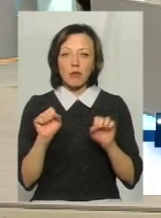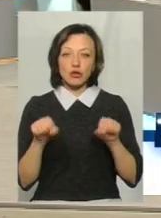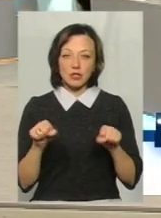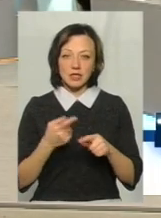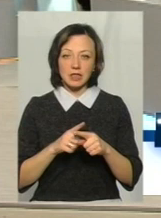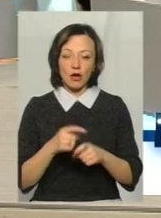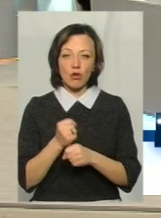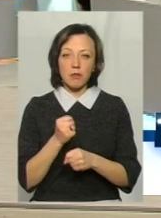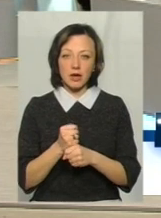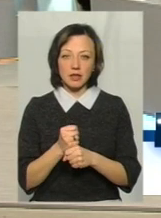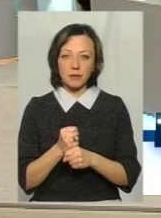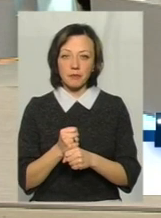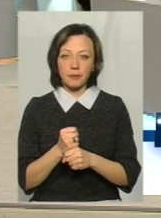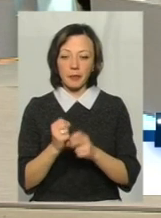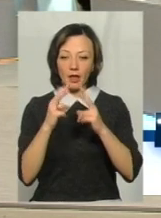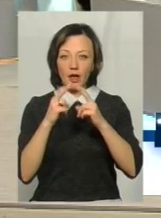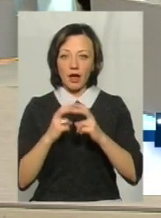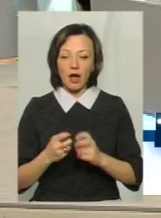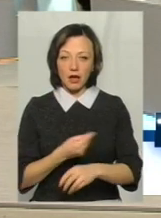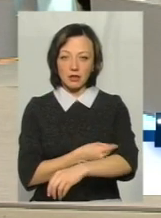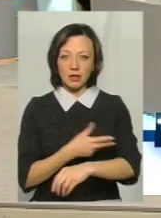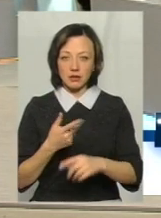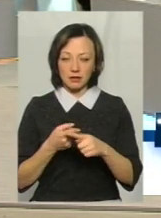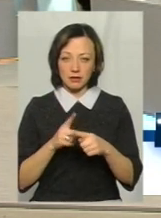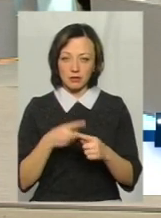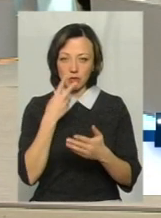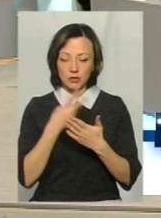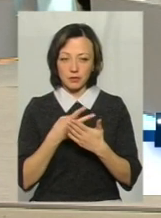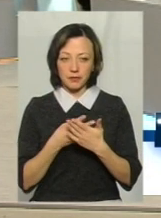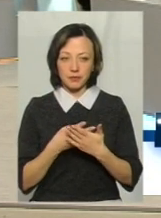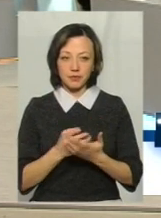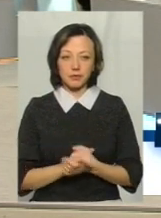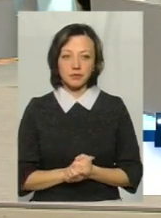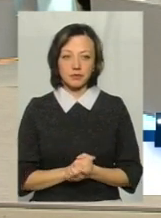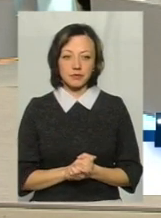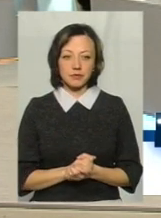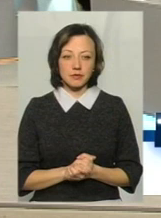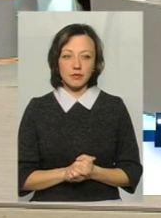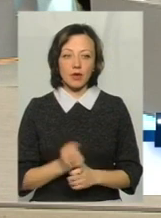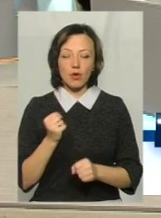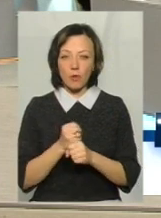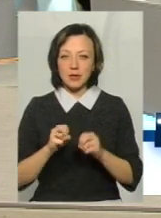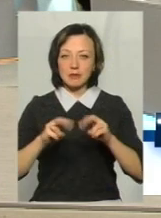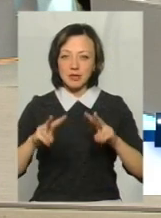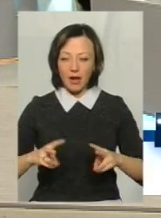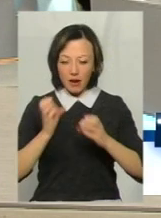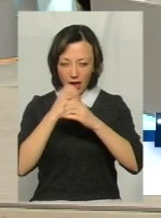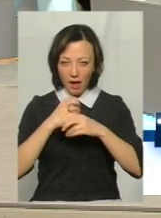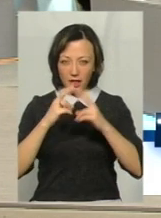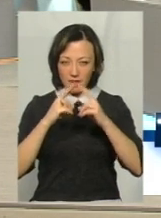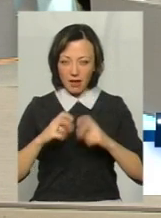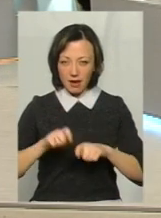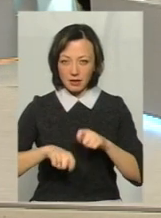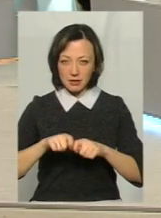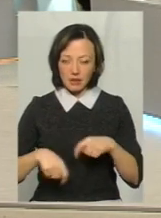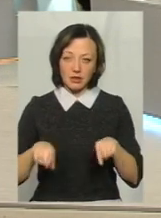робити такий аналіз, як титр напруги імунітету на певну вакцину. Тобто робиться спеціальний аналіз. Да,